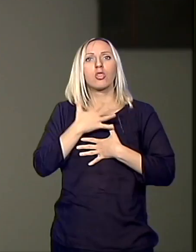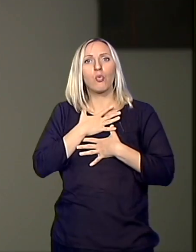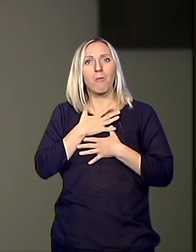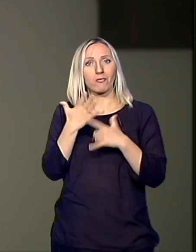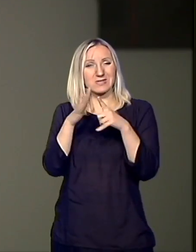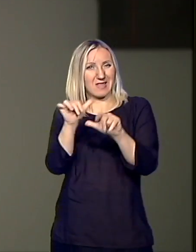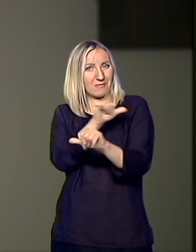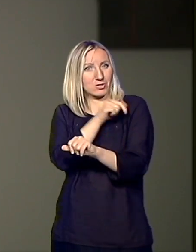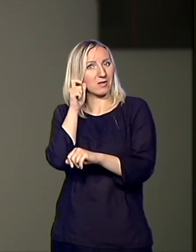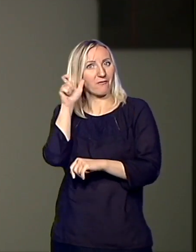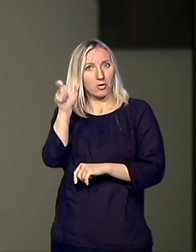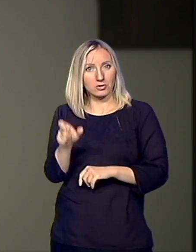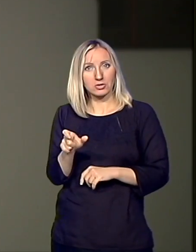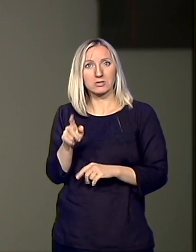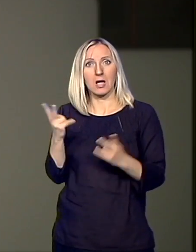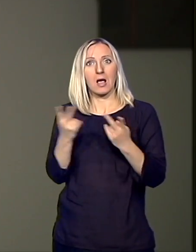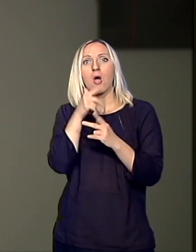godini, kao i na kraju filma,